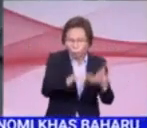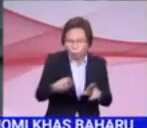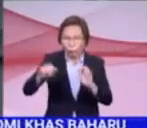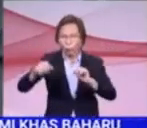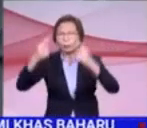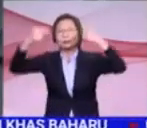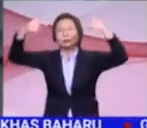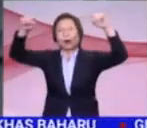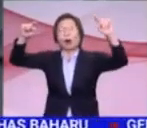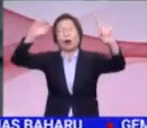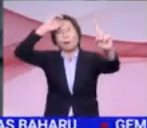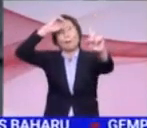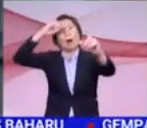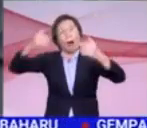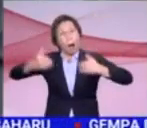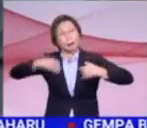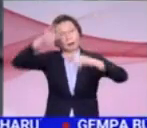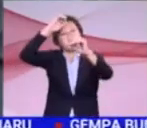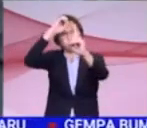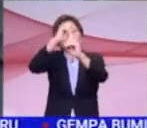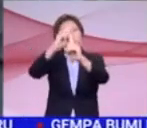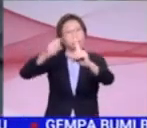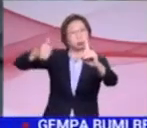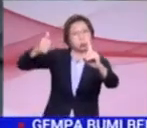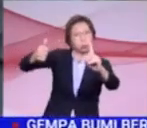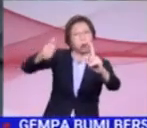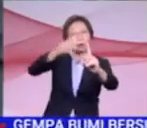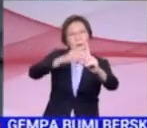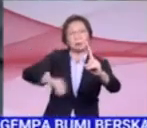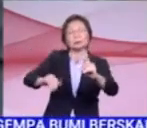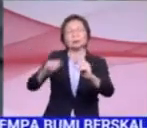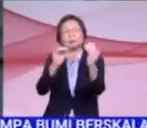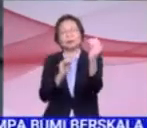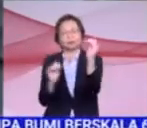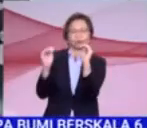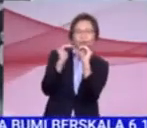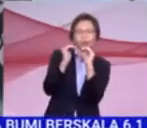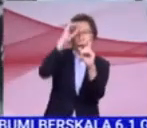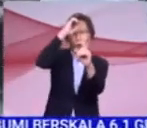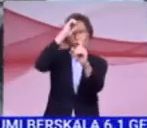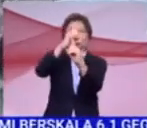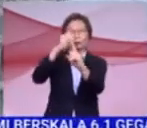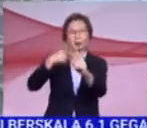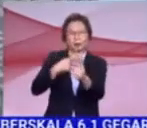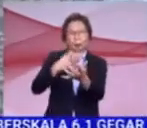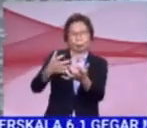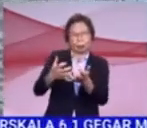dicapai dengan adanya matlamat yang relevan, yang sejajar dengan objektif yang kita nak capai.